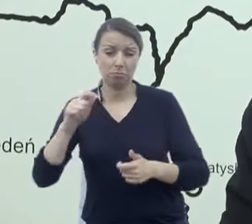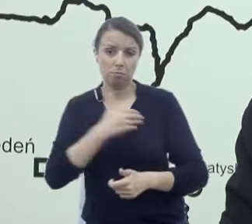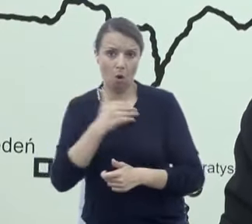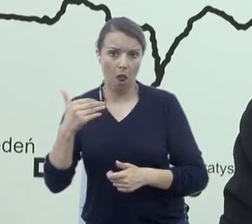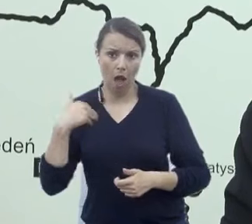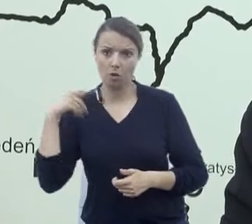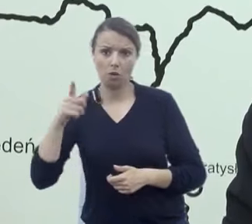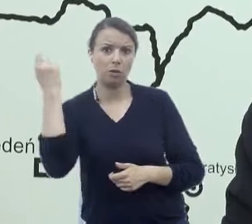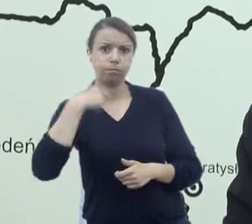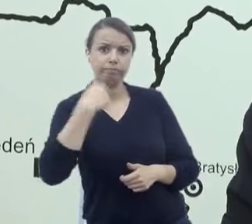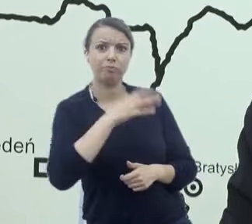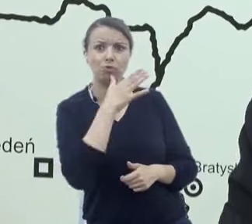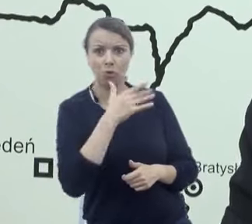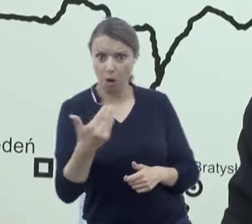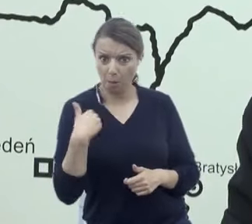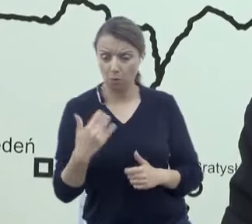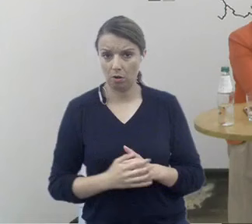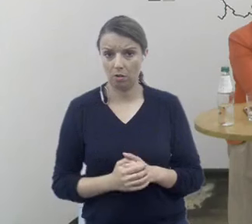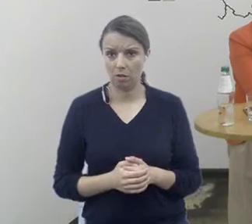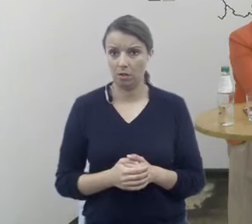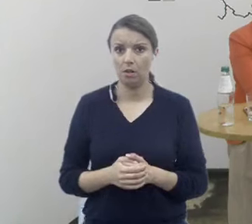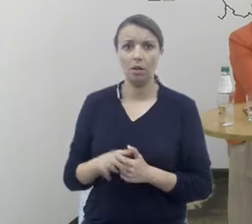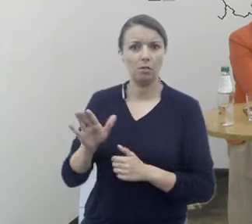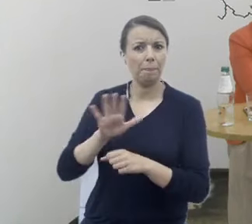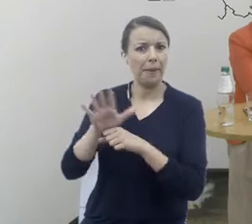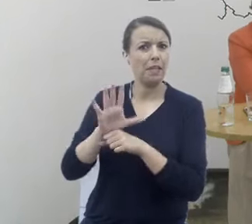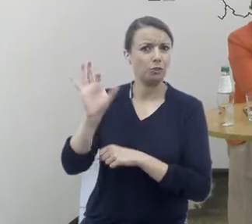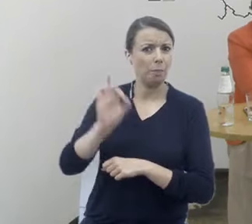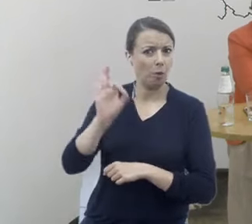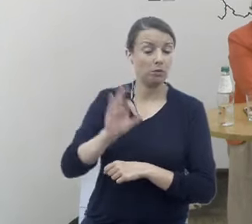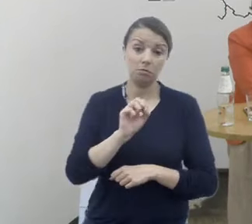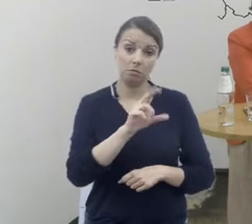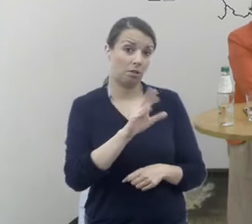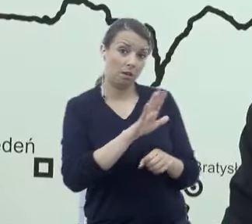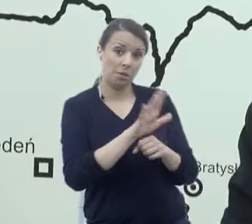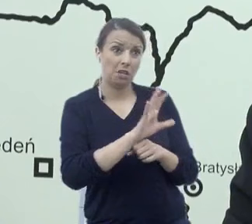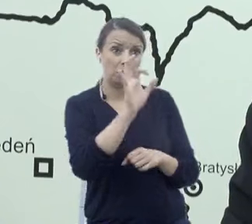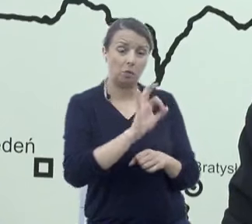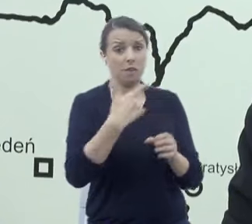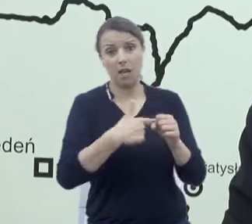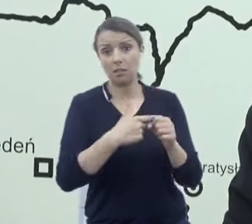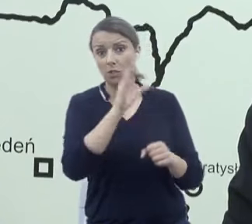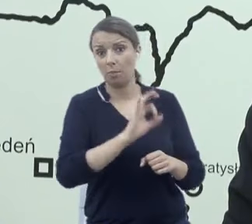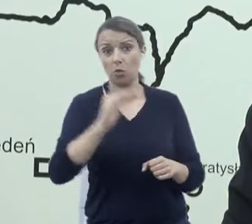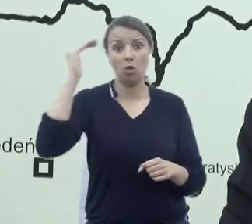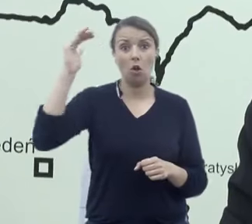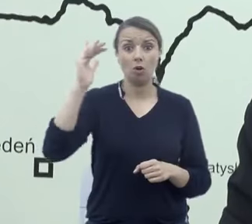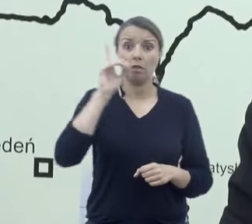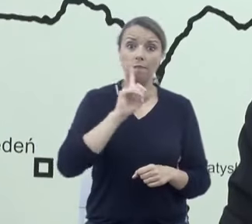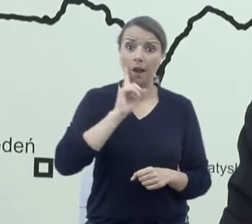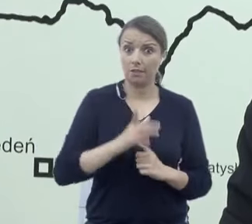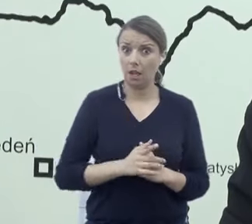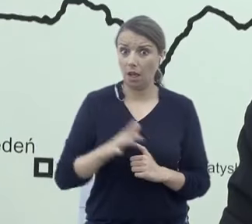jakiś konwój, drugie tyle to jest tych ludzi. Co, 15%? 10-15%, 20% dorosłych mężczyzn w